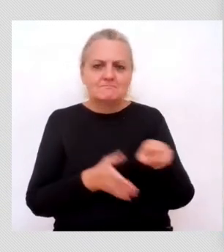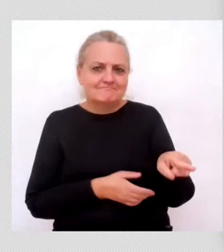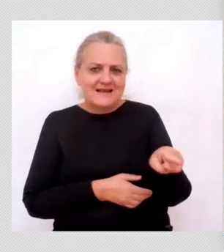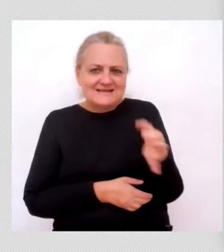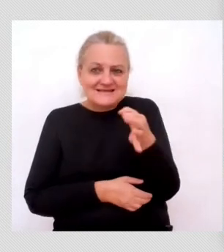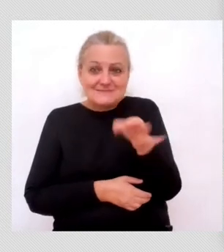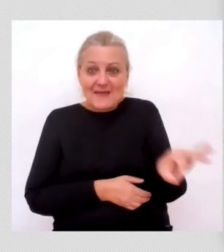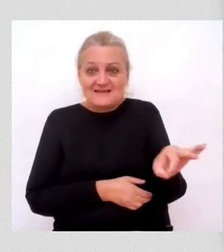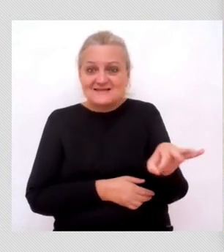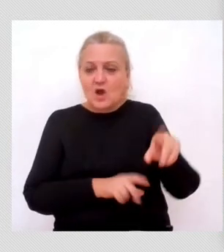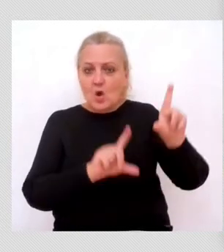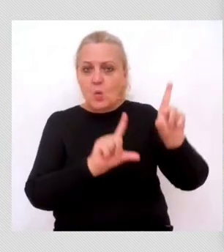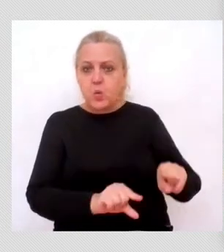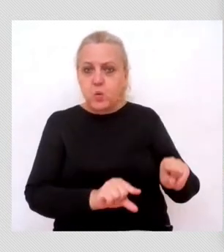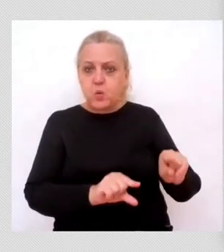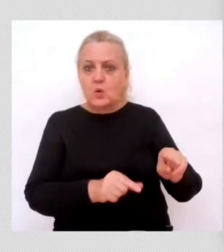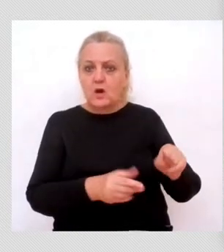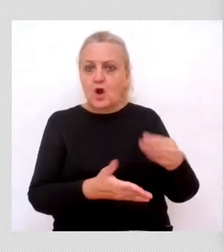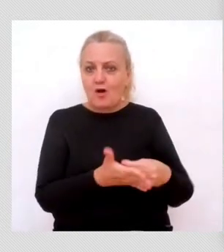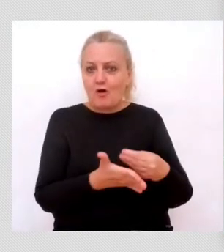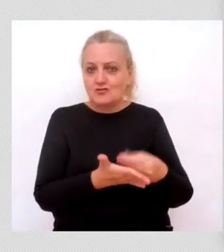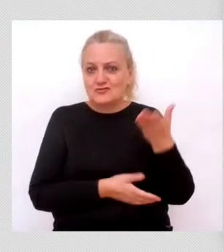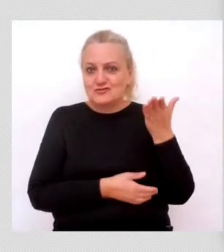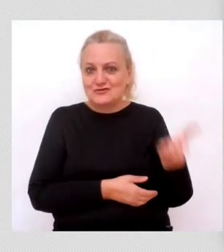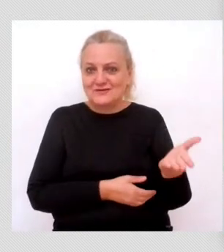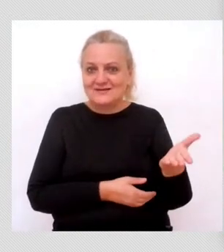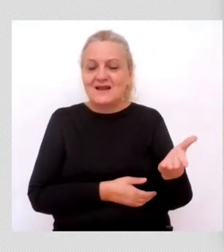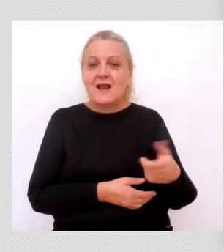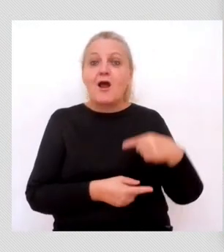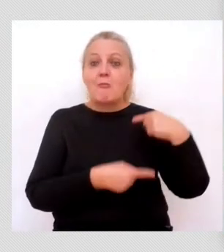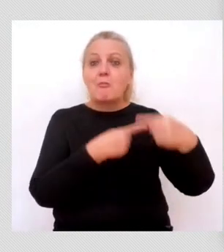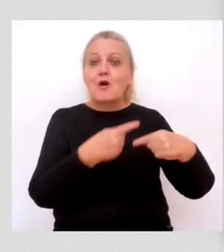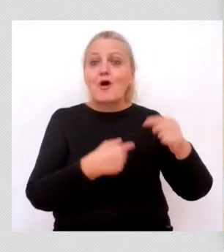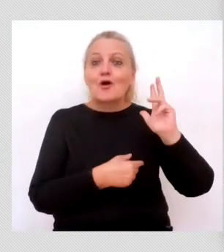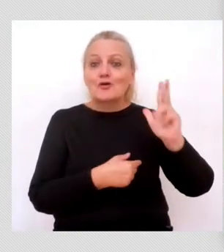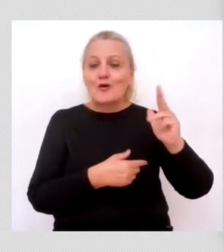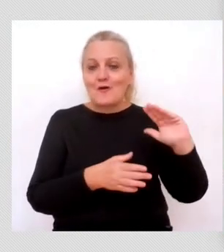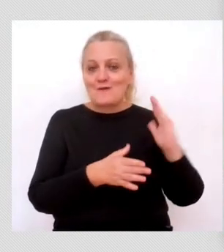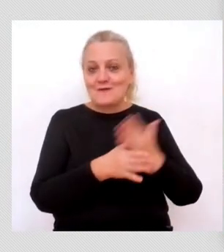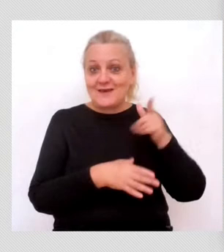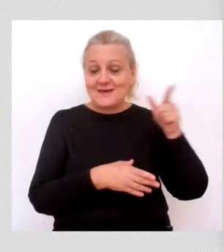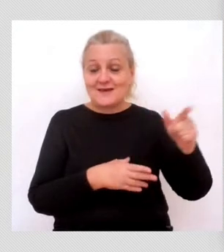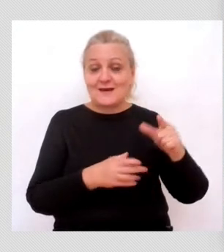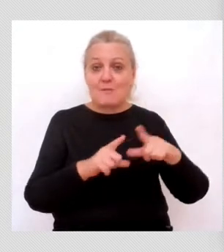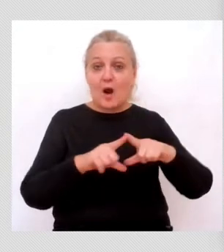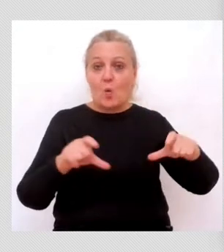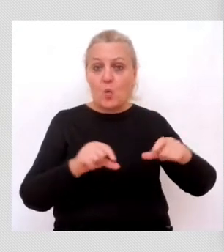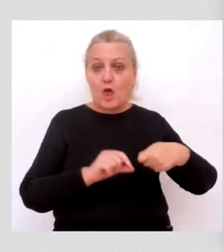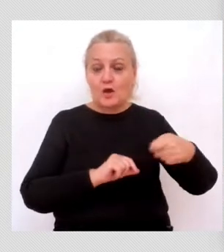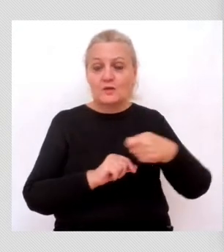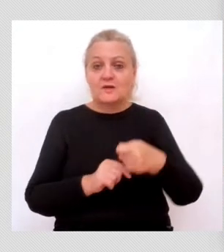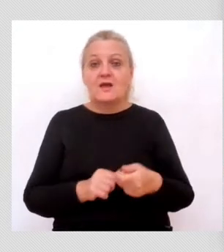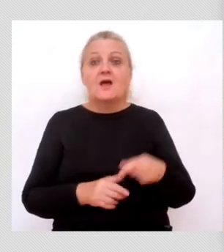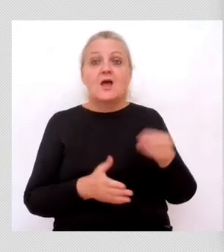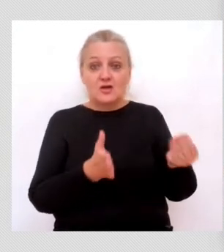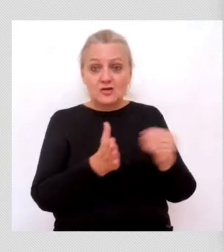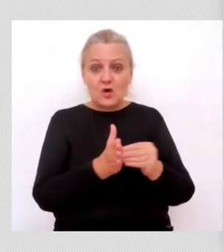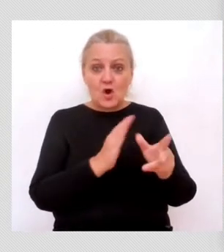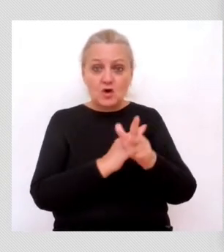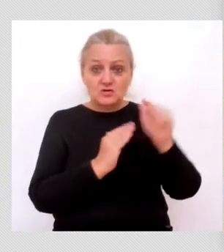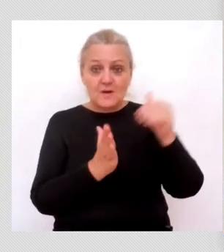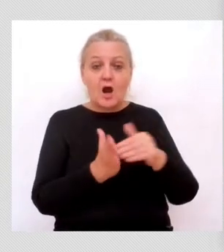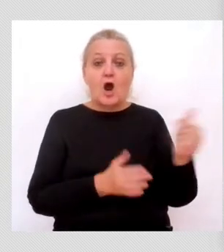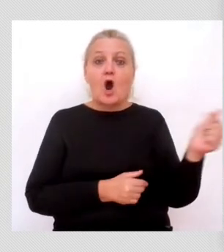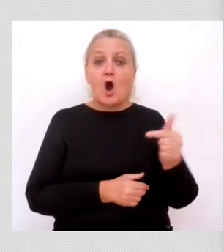umyślne obniżenie kosztów przez producenta ulotek i dokładają tą kwotę, czyli 80 tysięcy, jako